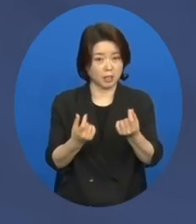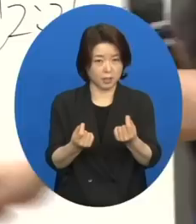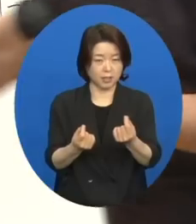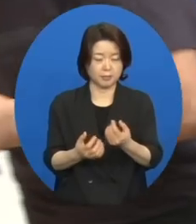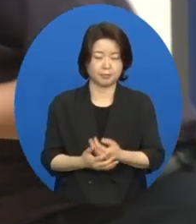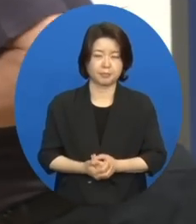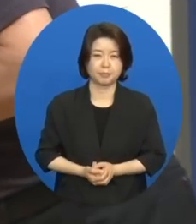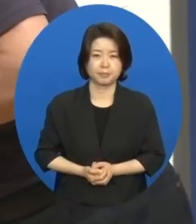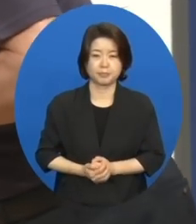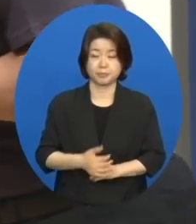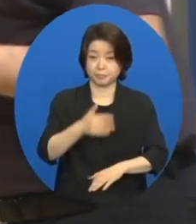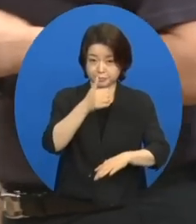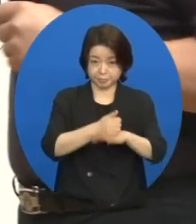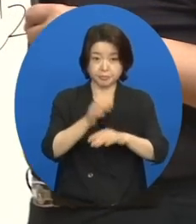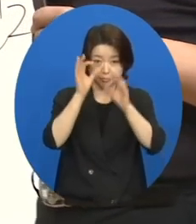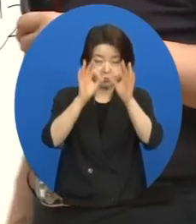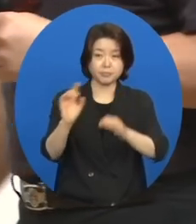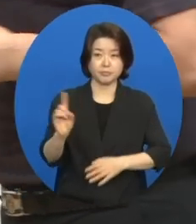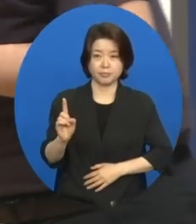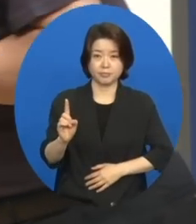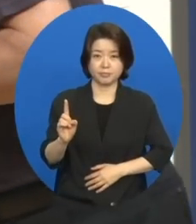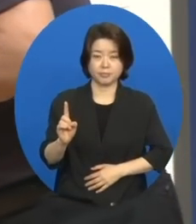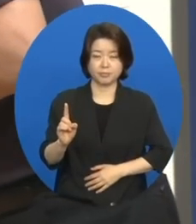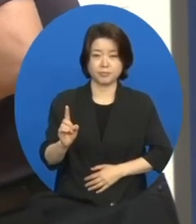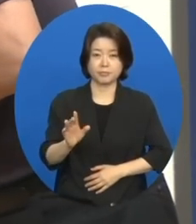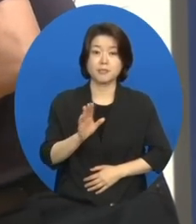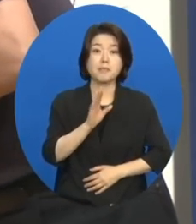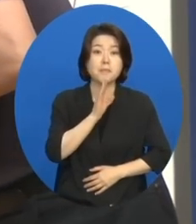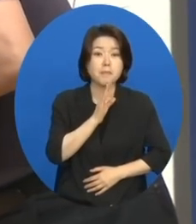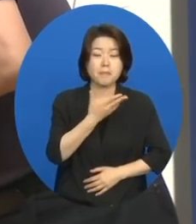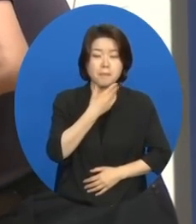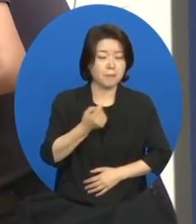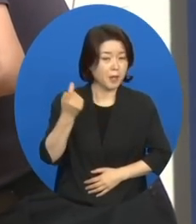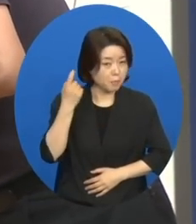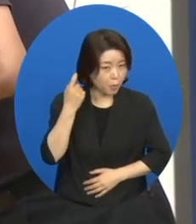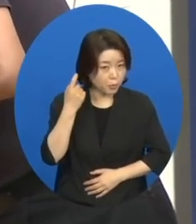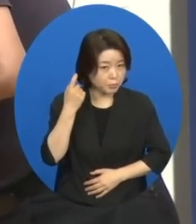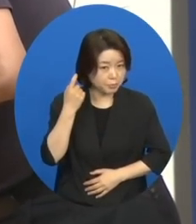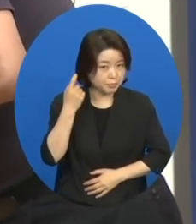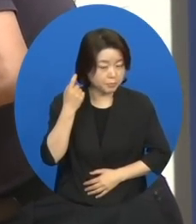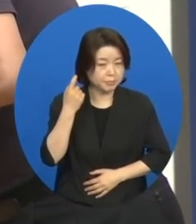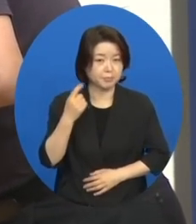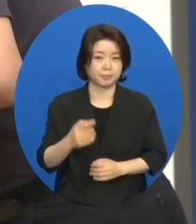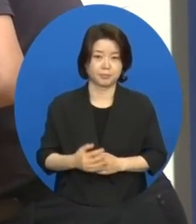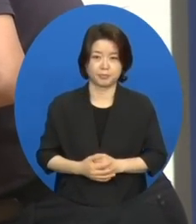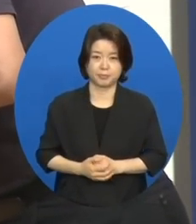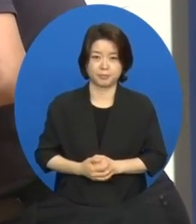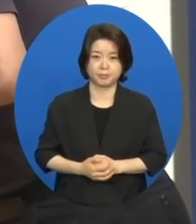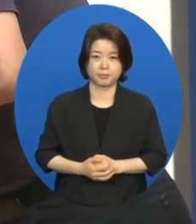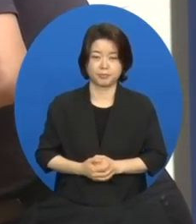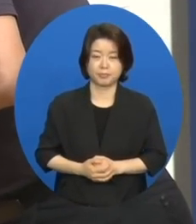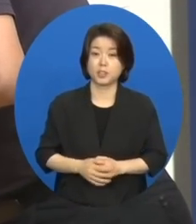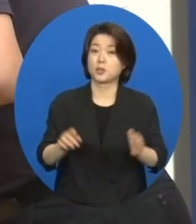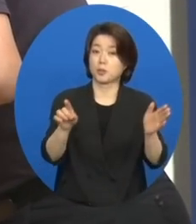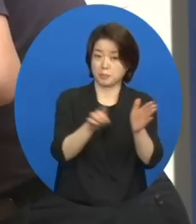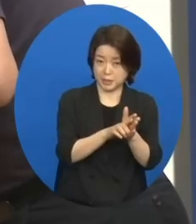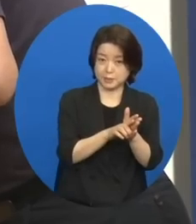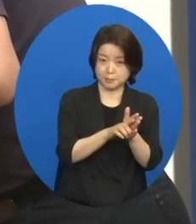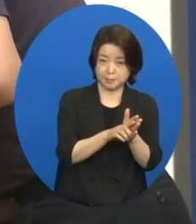그러니까 마지막으로 보자면 사실 복음, 그러면요, 복음 그리고 믿음,